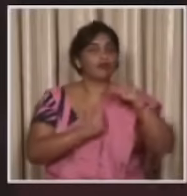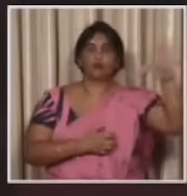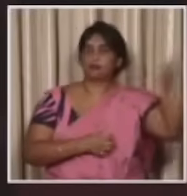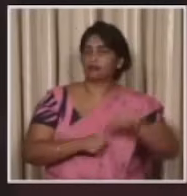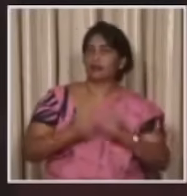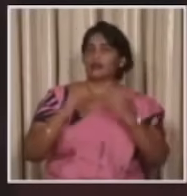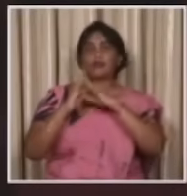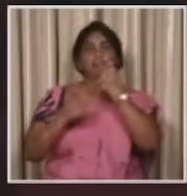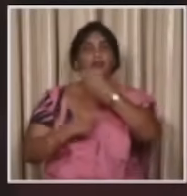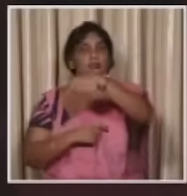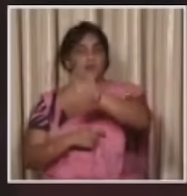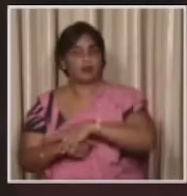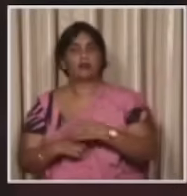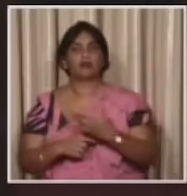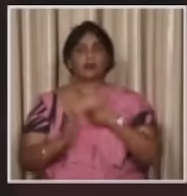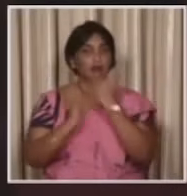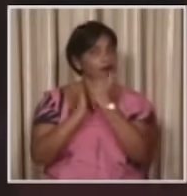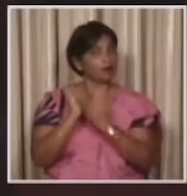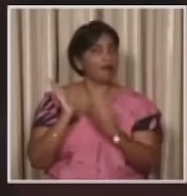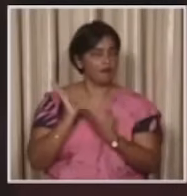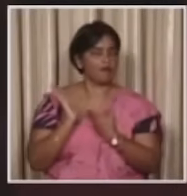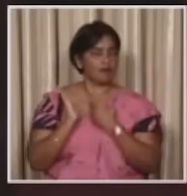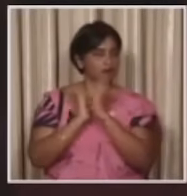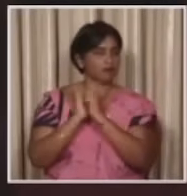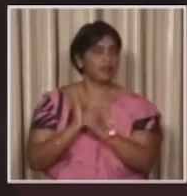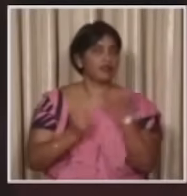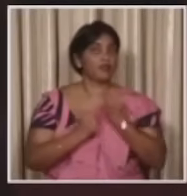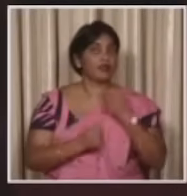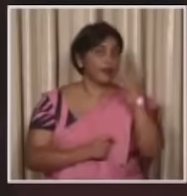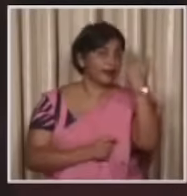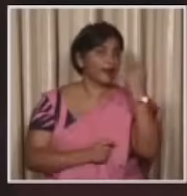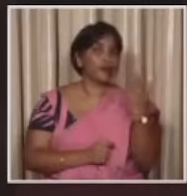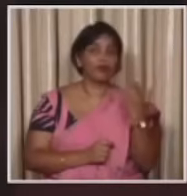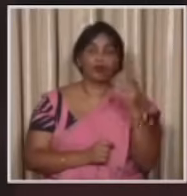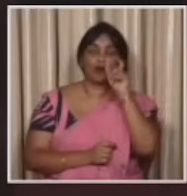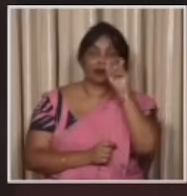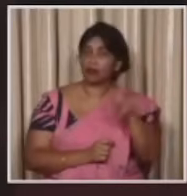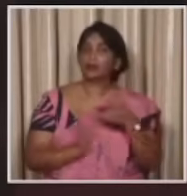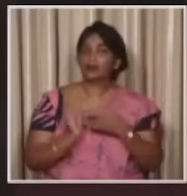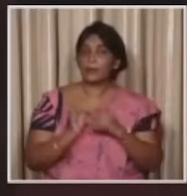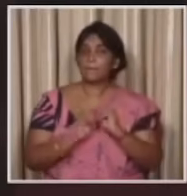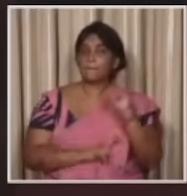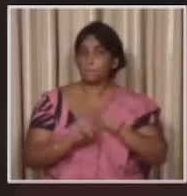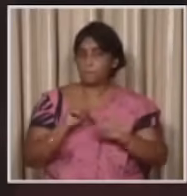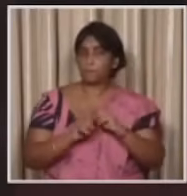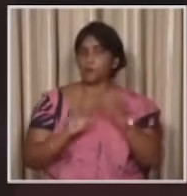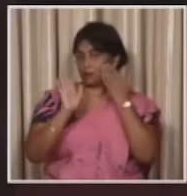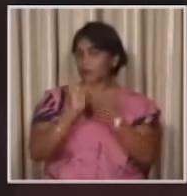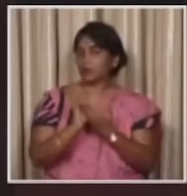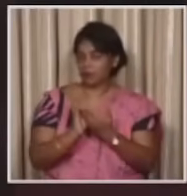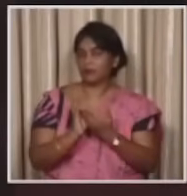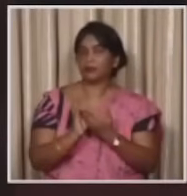තියෙන්නේ, ගොඩනැගිලි ටික අරන් තියෙන්නේ. මම ලයිස්තුවක් තියෙනවා අරගෙන. වාහන කොහෙන්ද රෙන්ට් කරලා තියෙන්නේ කියලා බැලුවොත් එimhe ලයිස්තුව පාර්ලිමේන්තුවේ ඉදිරිපත් කරන්නම්